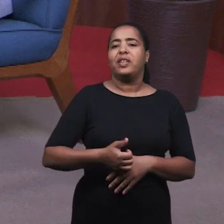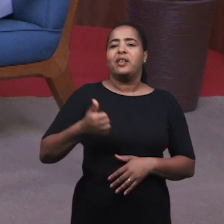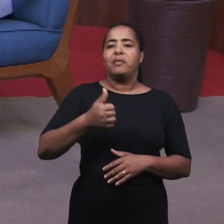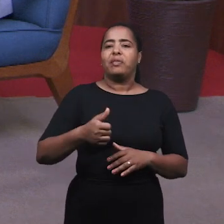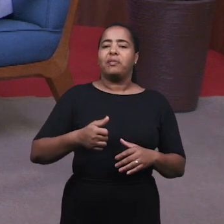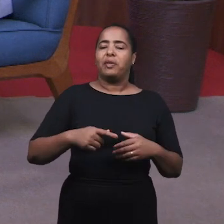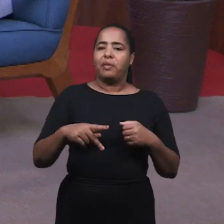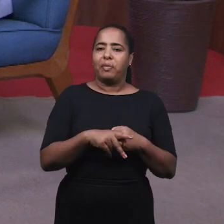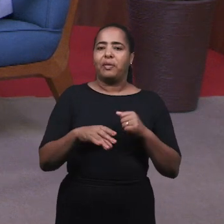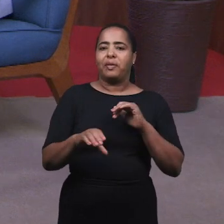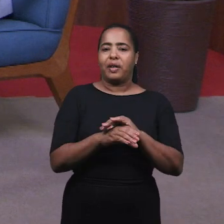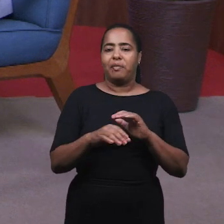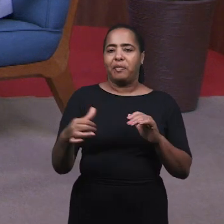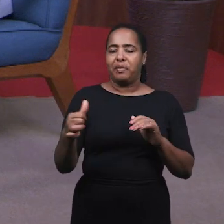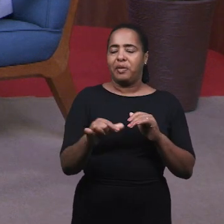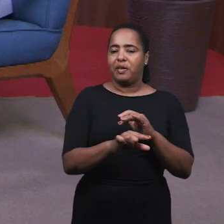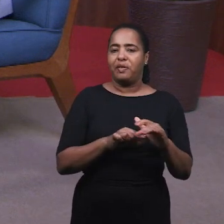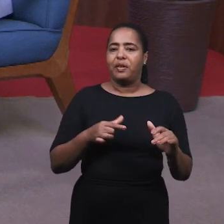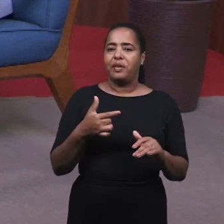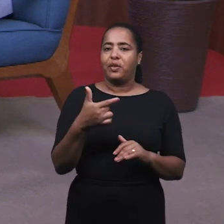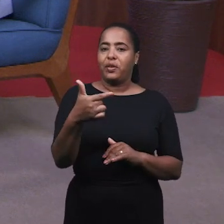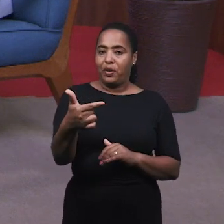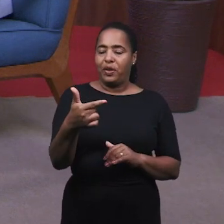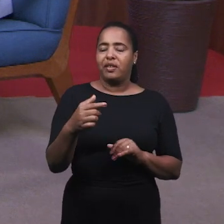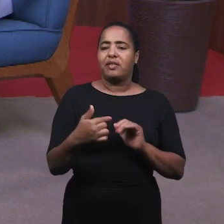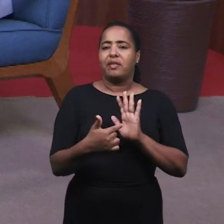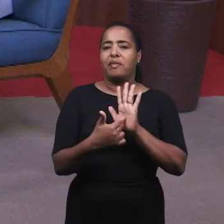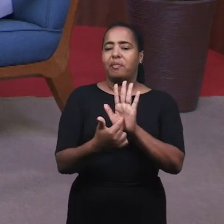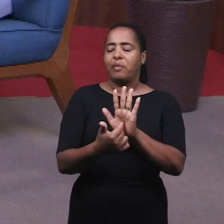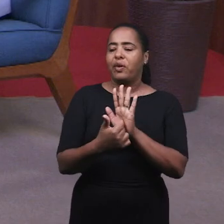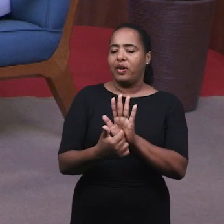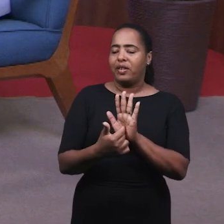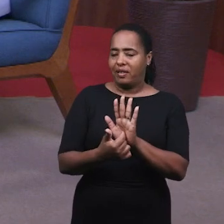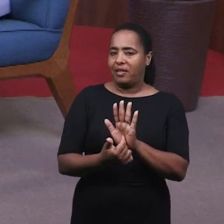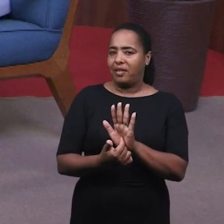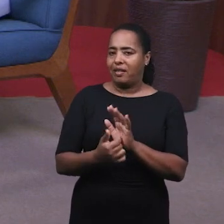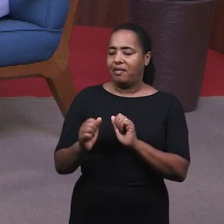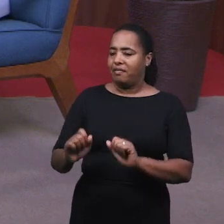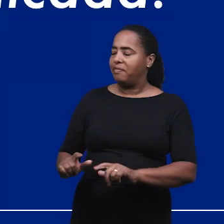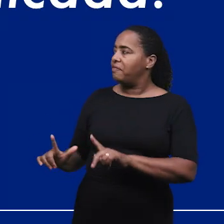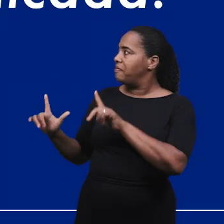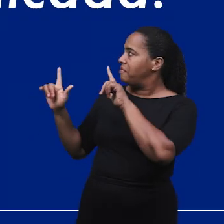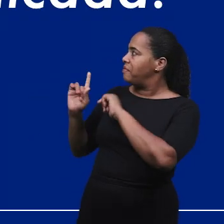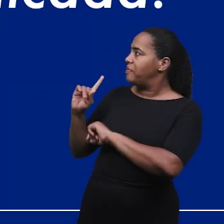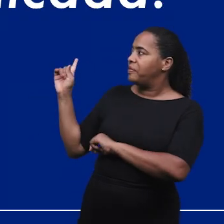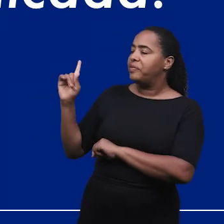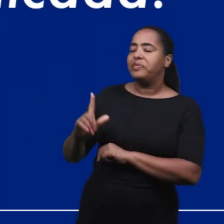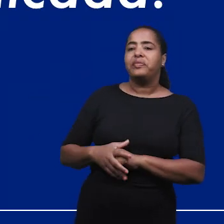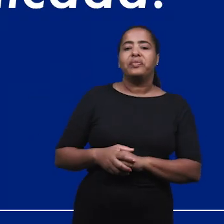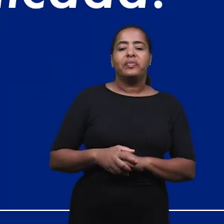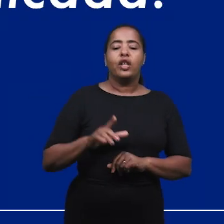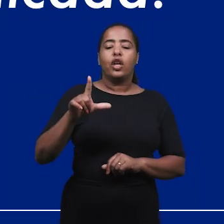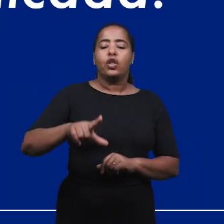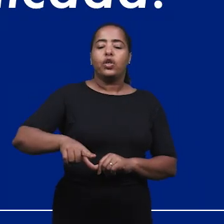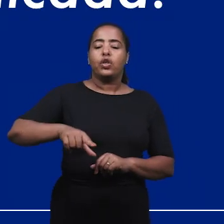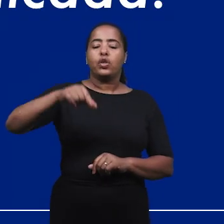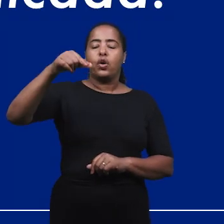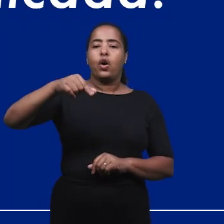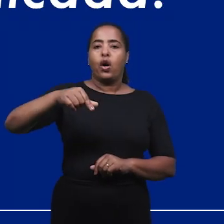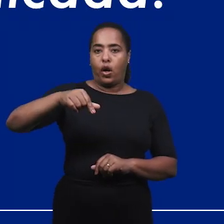Pierre 1, 2, qui dit, élu selon la préscience de Dieu le Père,